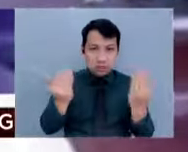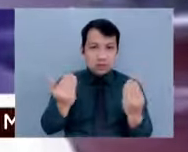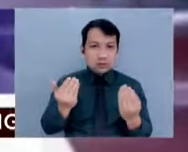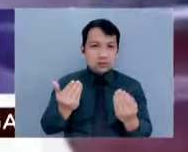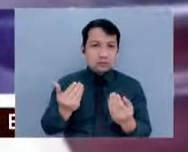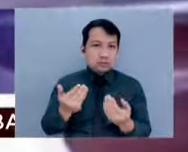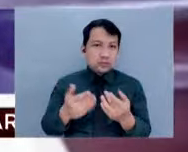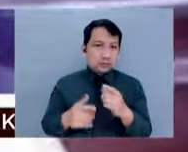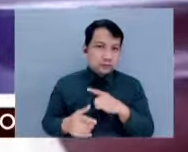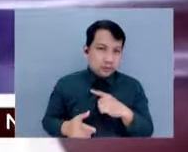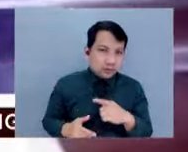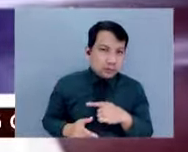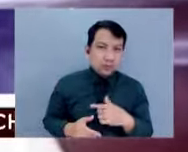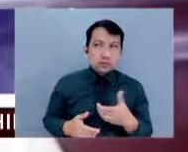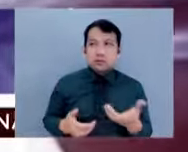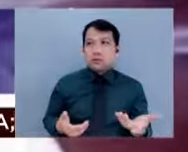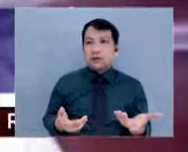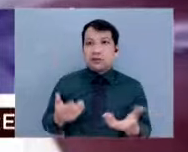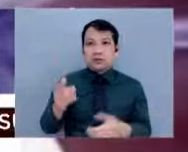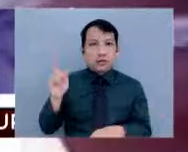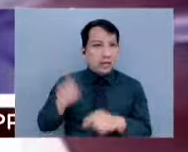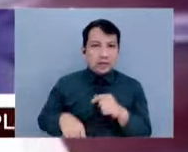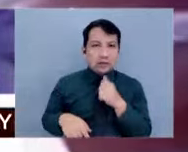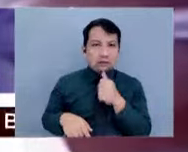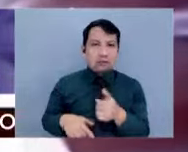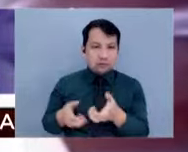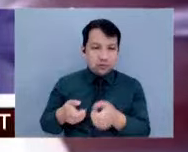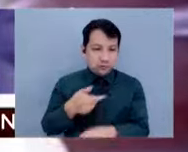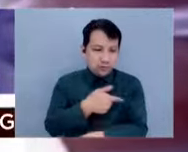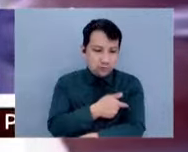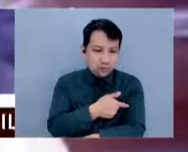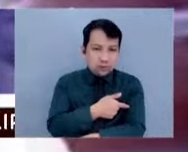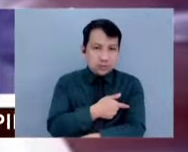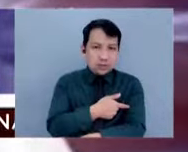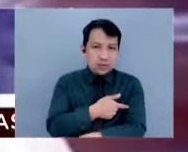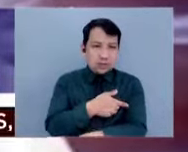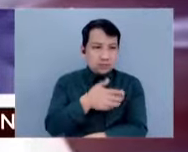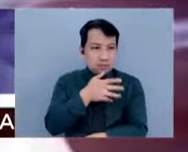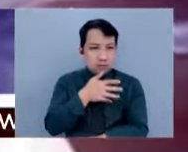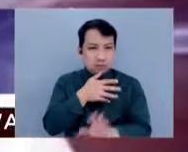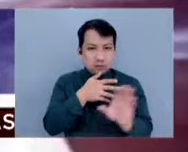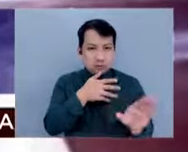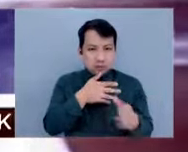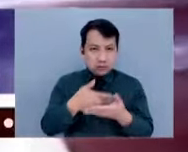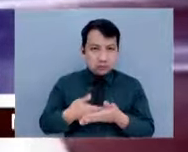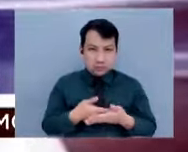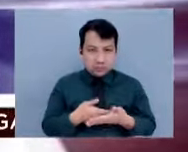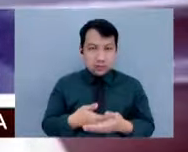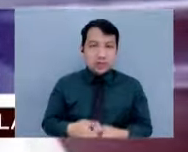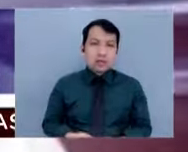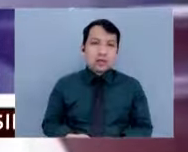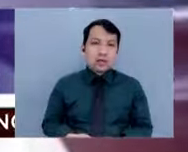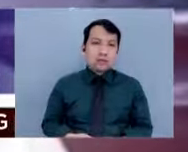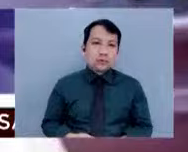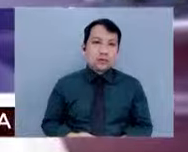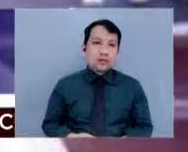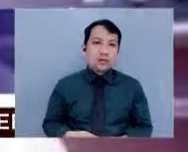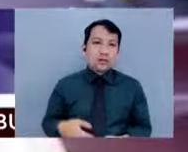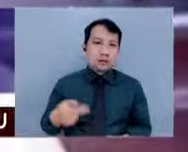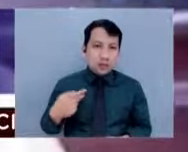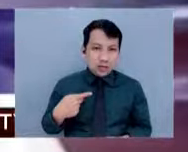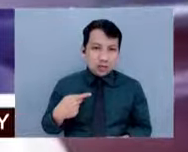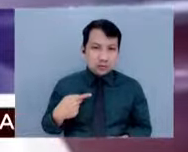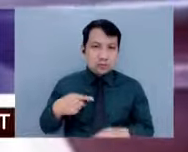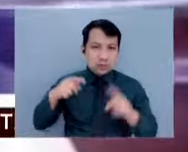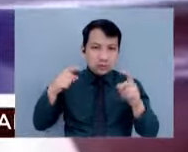kaya naman ay ayaw magpabakuna ni mami sa mga baby po nila, nagkaroon din kami ng issues